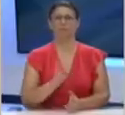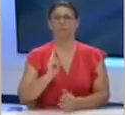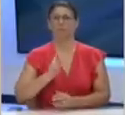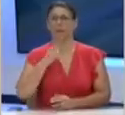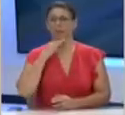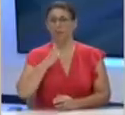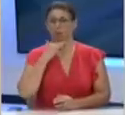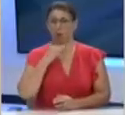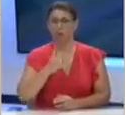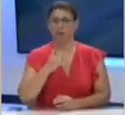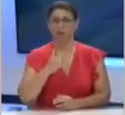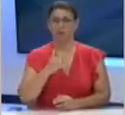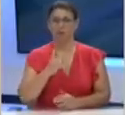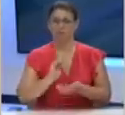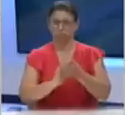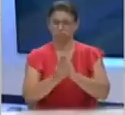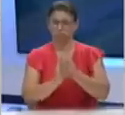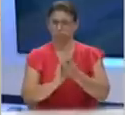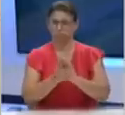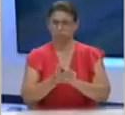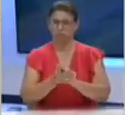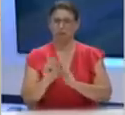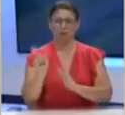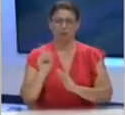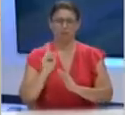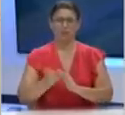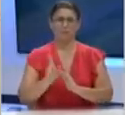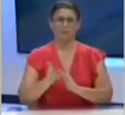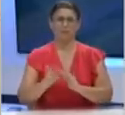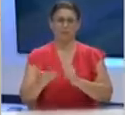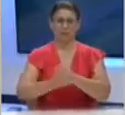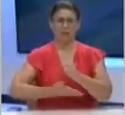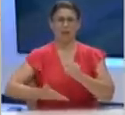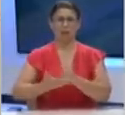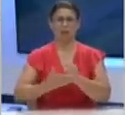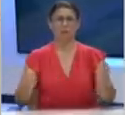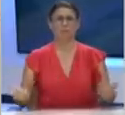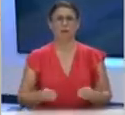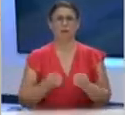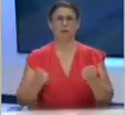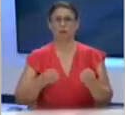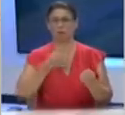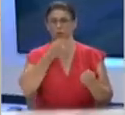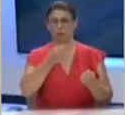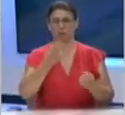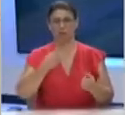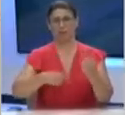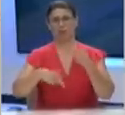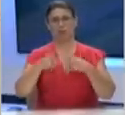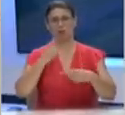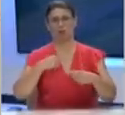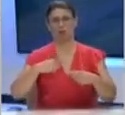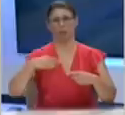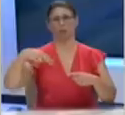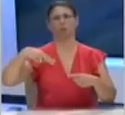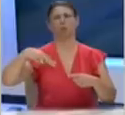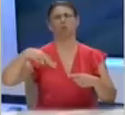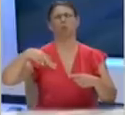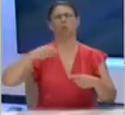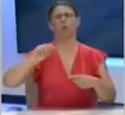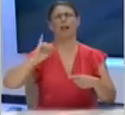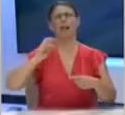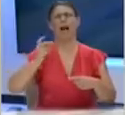κινδυνολογία και τη συνωμοσιολογία, δεν απειλείται η αγροτική παραγωγή, μιλώ για το άλοθη του Λαϊκού Κόμματος, για να